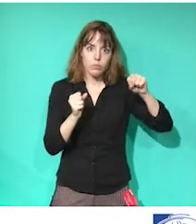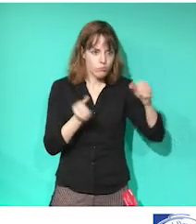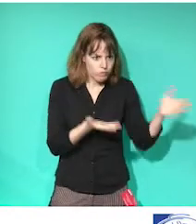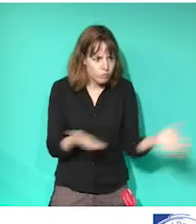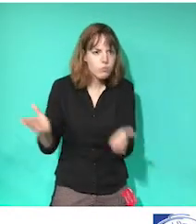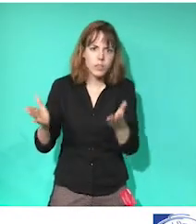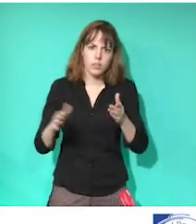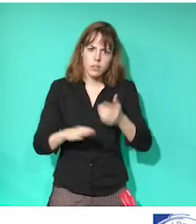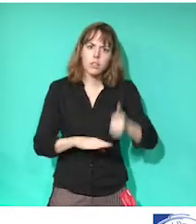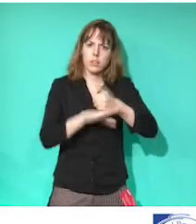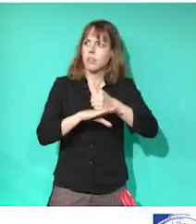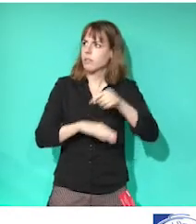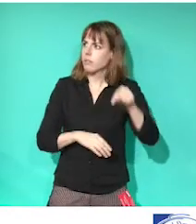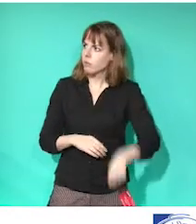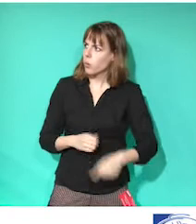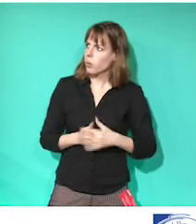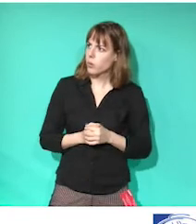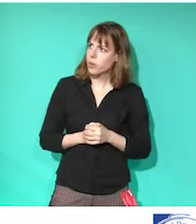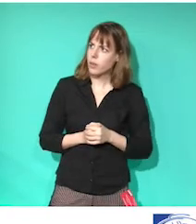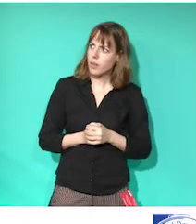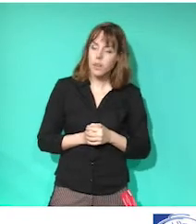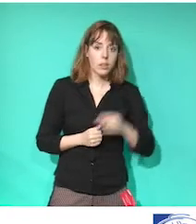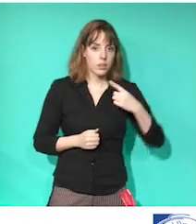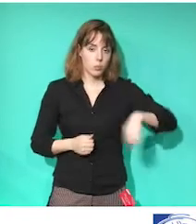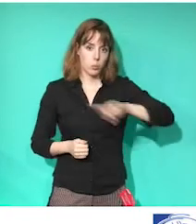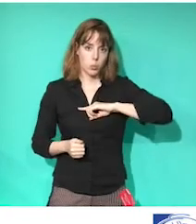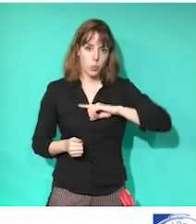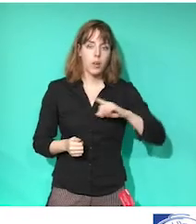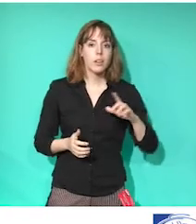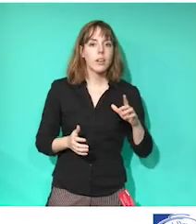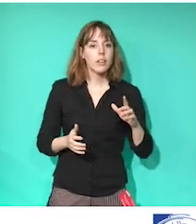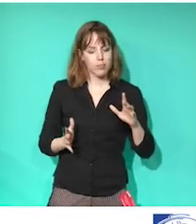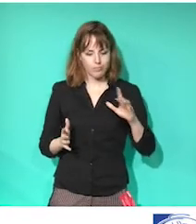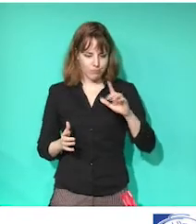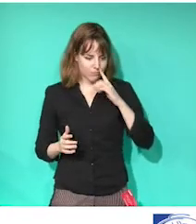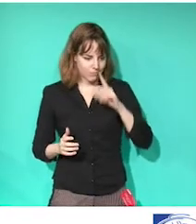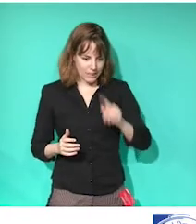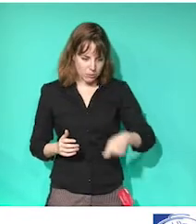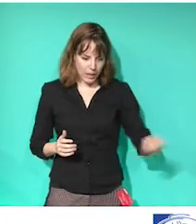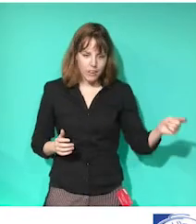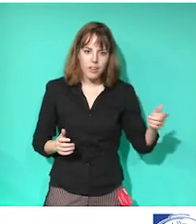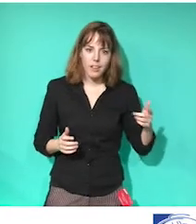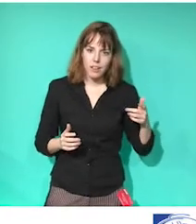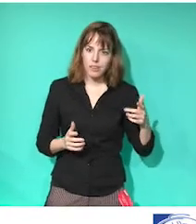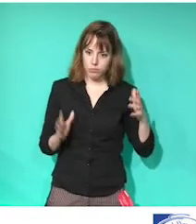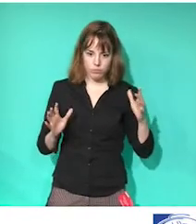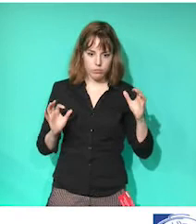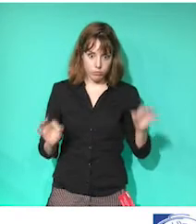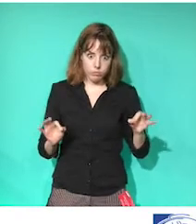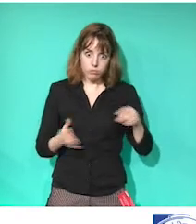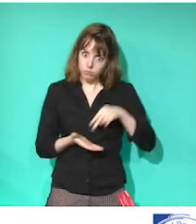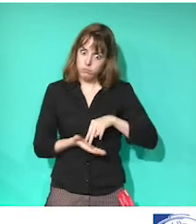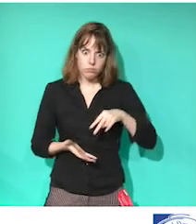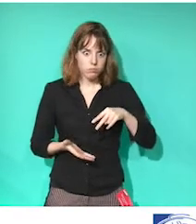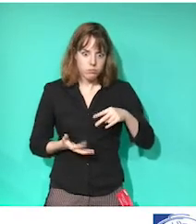faire venir et les faire évoluer. Donc, pour nous, c'était à la fois naturel, et c'est vrai que nous avons immédiatement répondu de façon très